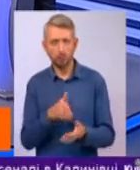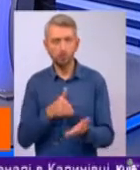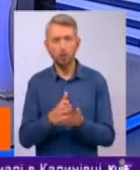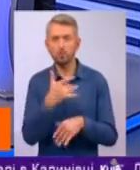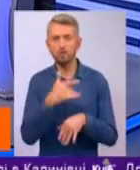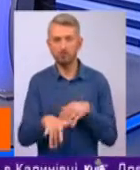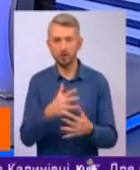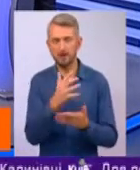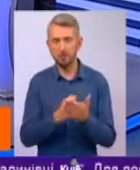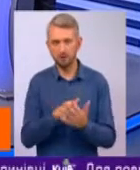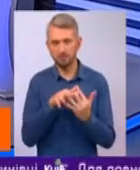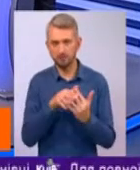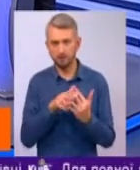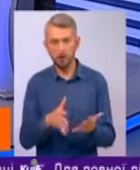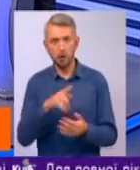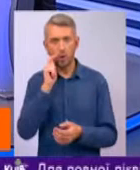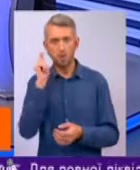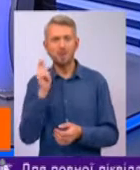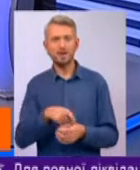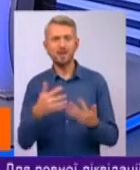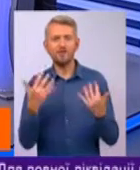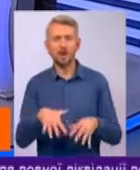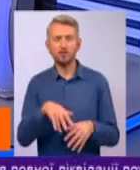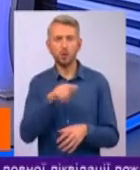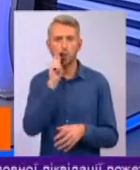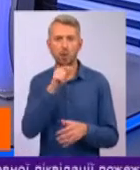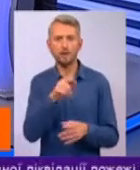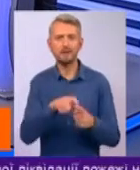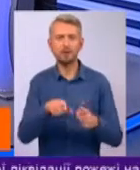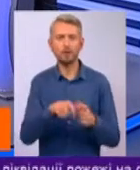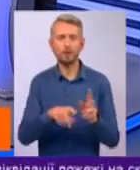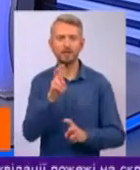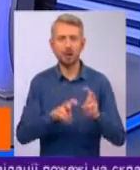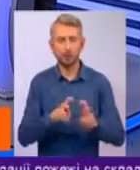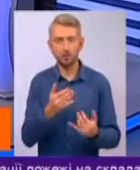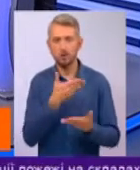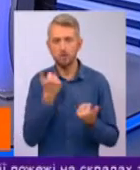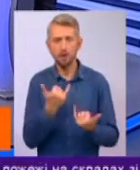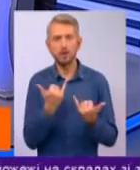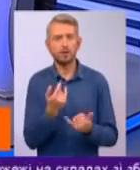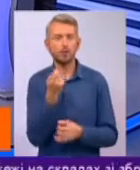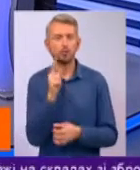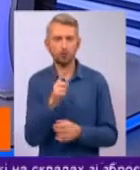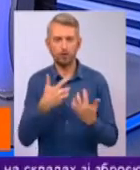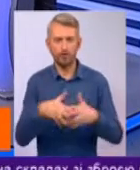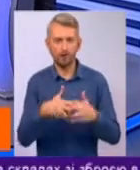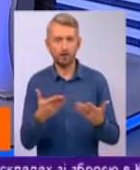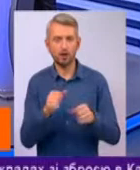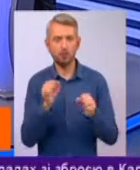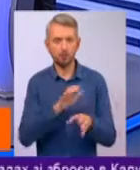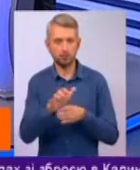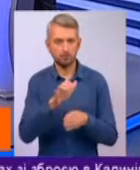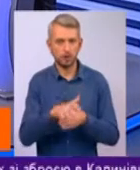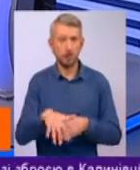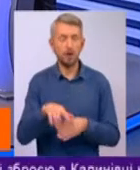боєприпасів, оскільки Україна, втративши Луганський патронний завод, не має жодного сьогодні виробництва, жодної фабрики, яке б могло робити заводи.